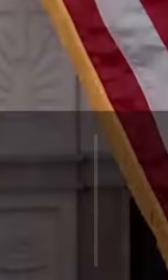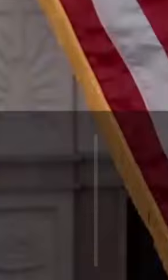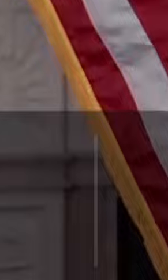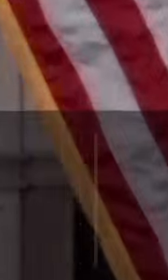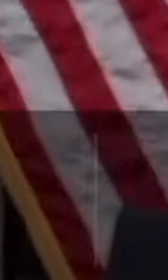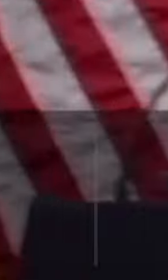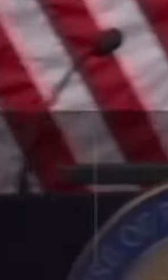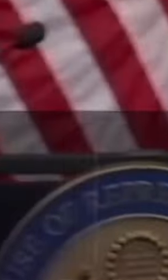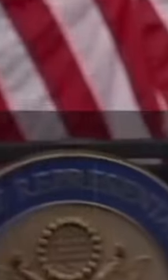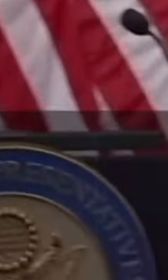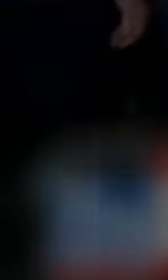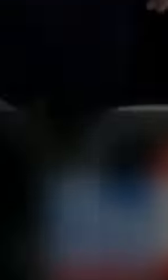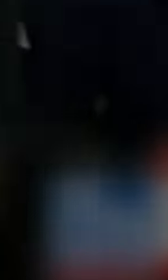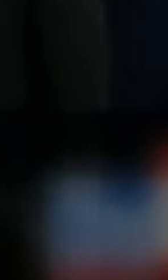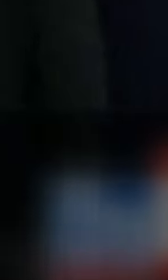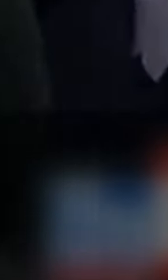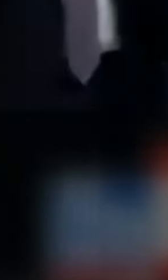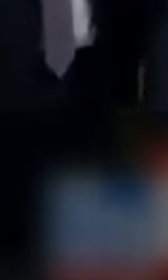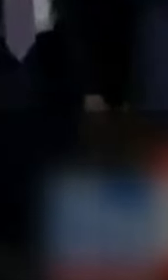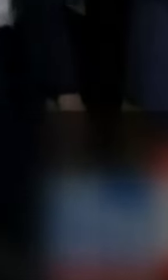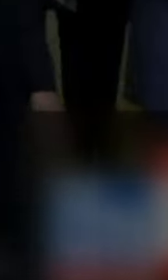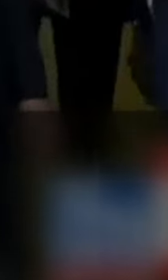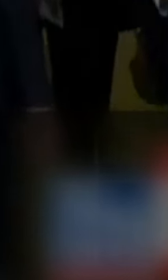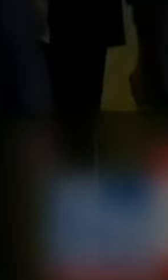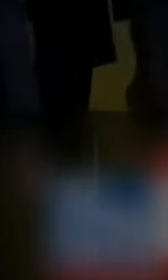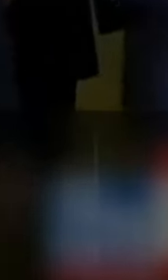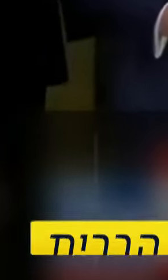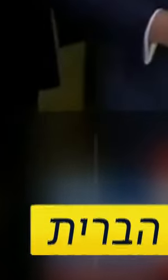יושב ראש בית הנבחרים שהודח?